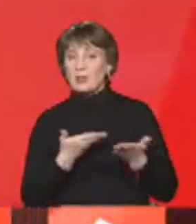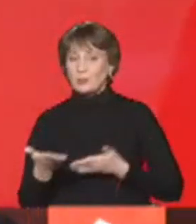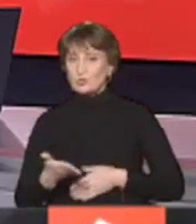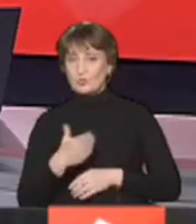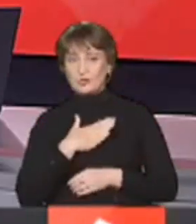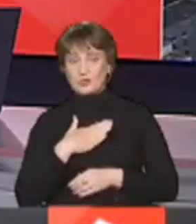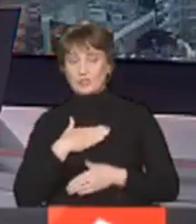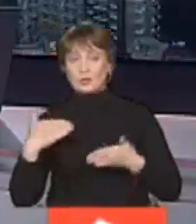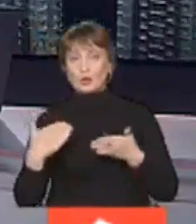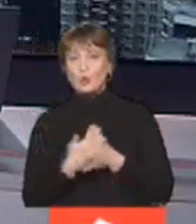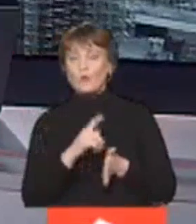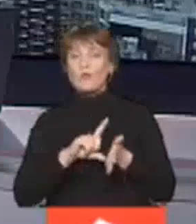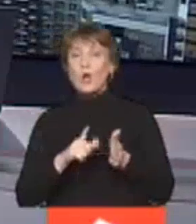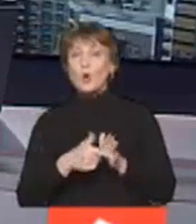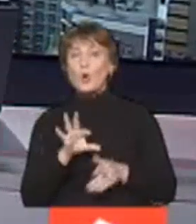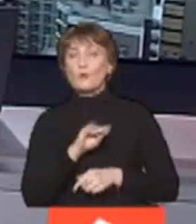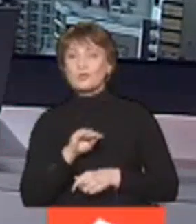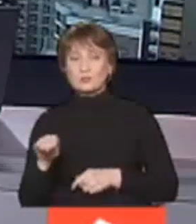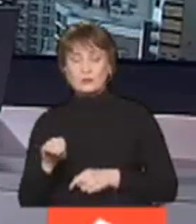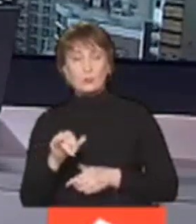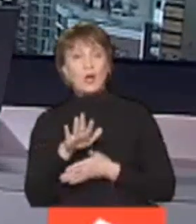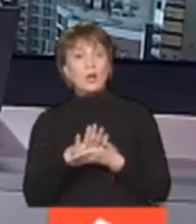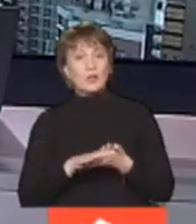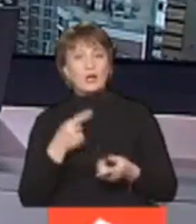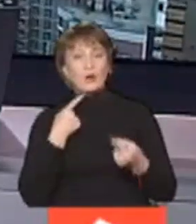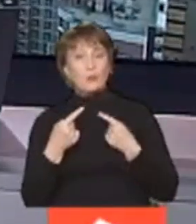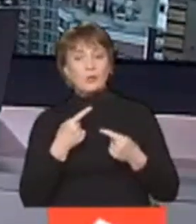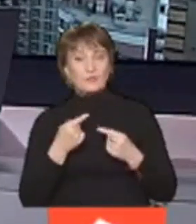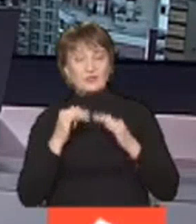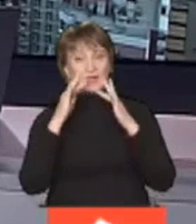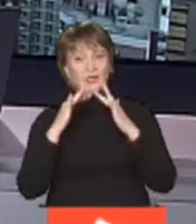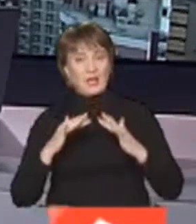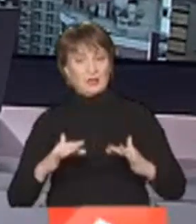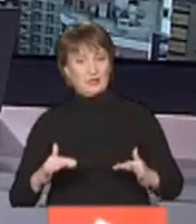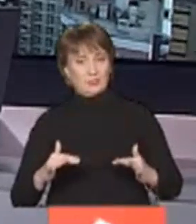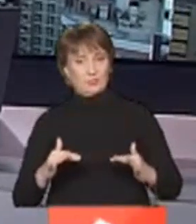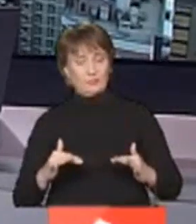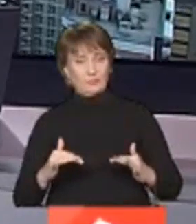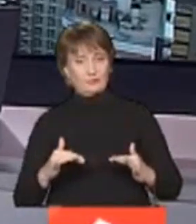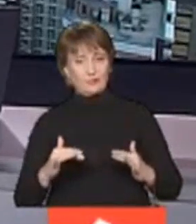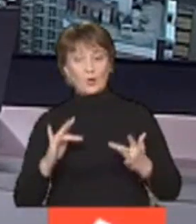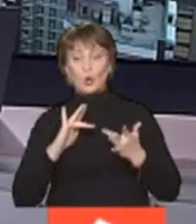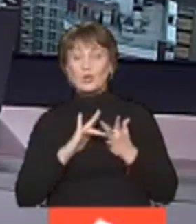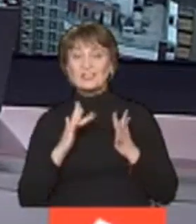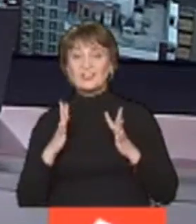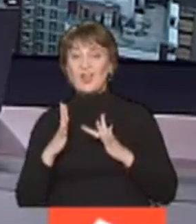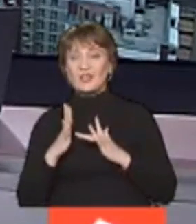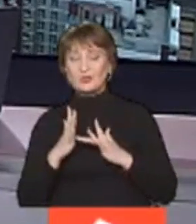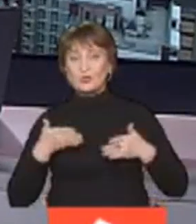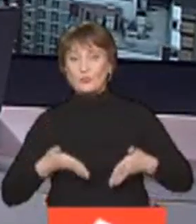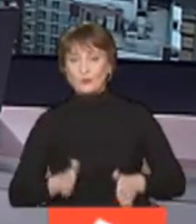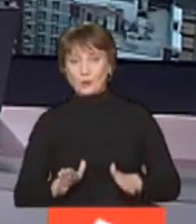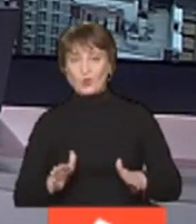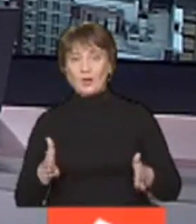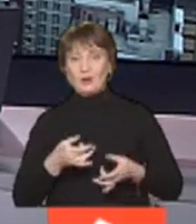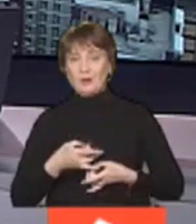нашого нового офісу. Рухаємося далі. Ну, а далі поговоримо трохи про ялинку, додамо різдвяного настрою. Може, під ялинку ще щось. А це